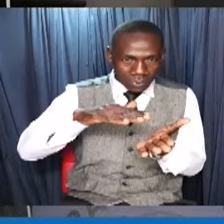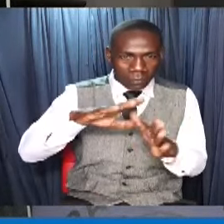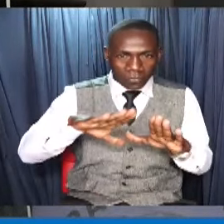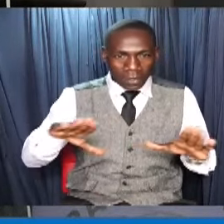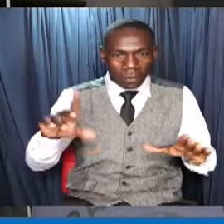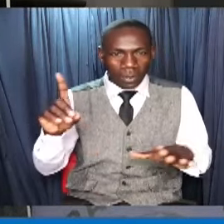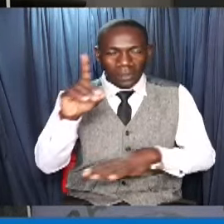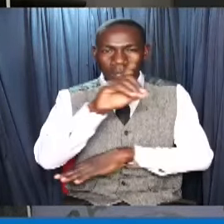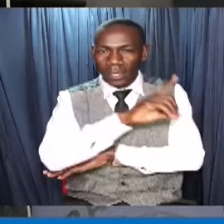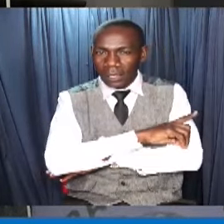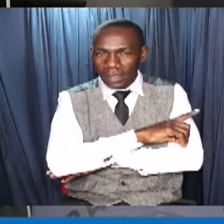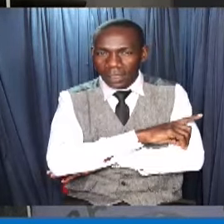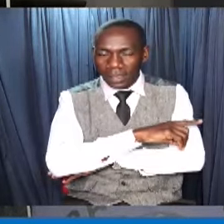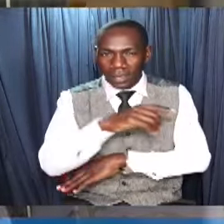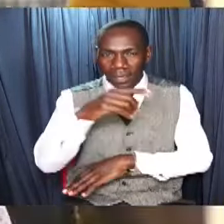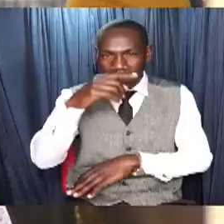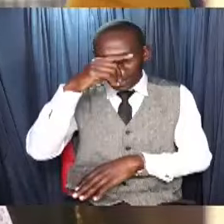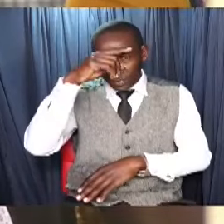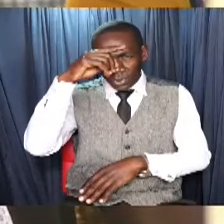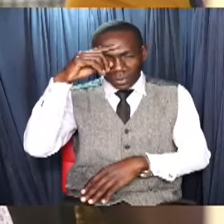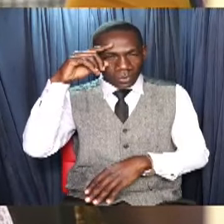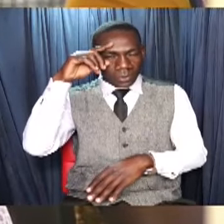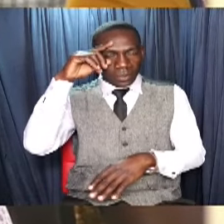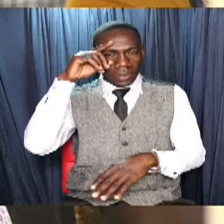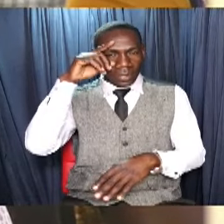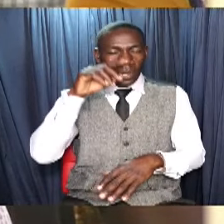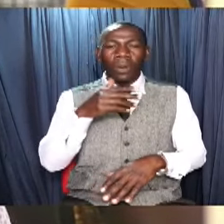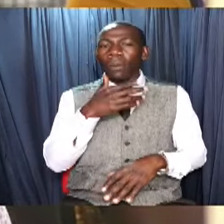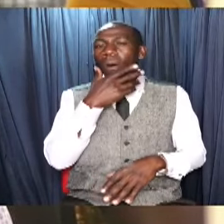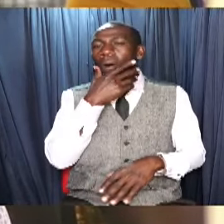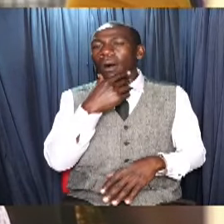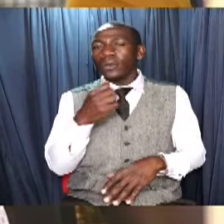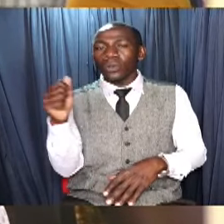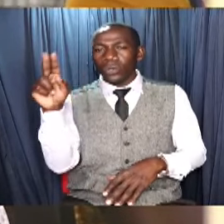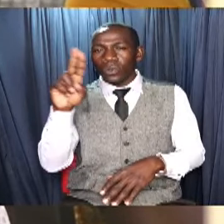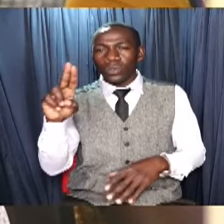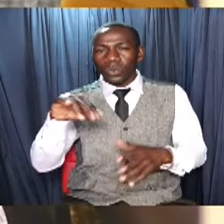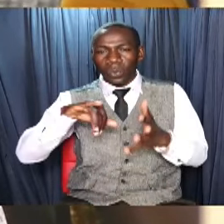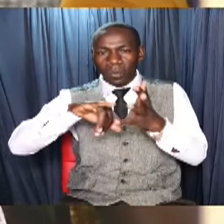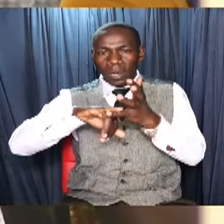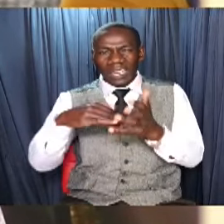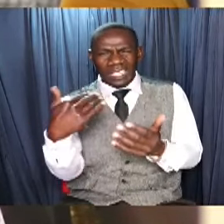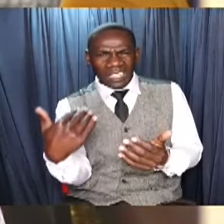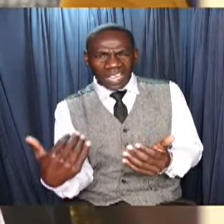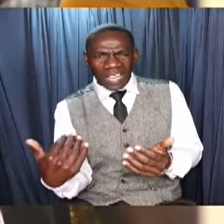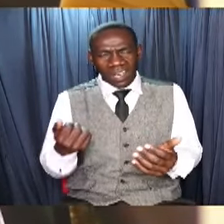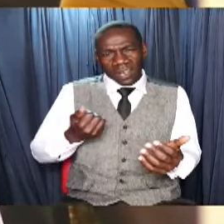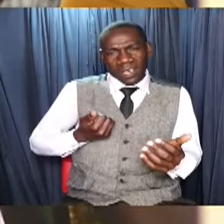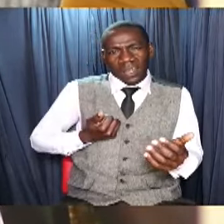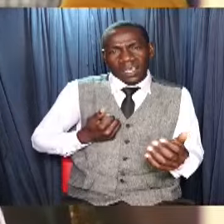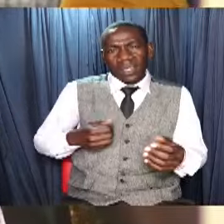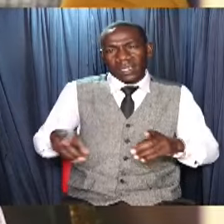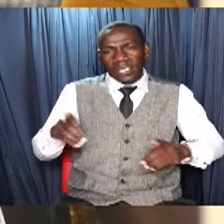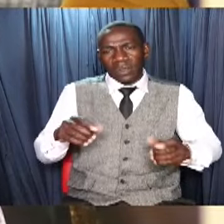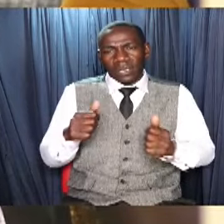to the farm one day. Maana wazee walikuwa wanaoa watoto wadogo wadogo. Because the elders used to marry very young girls. Wanacheza na wanawe. And